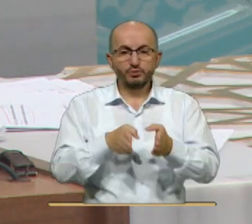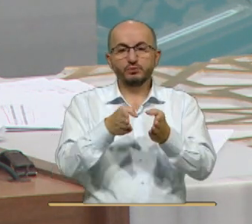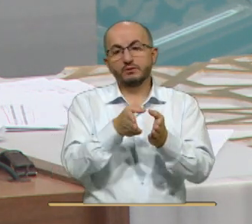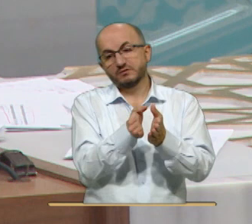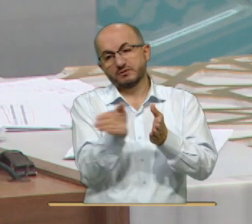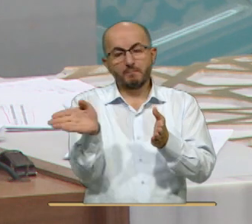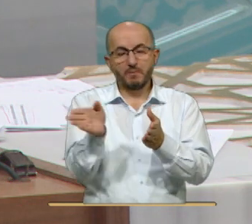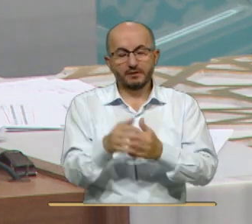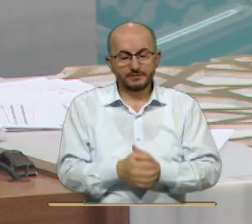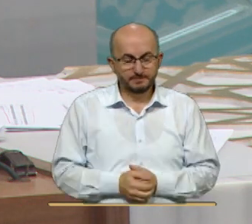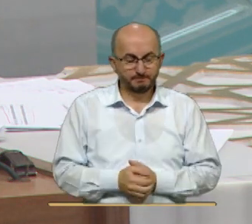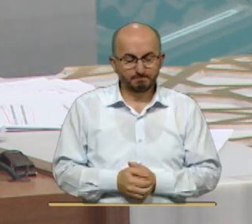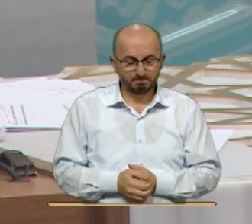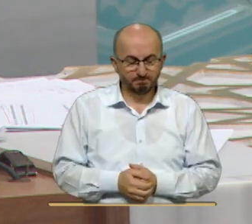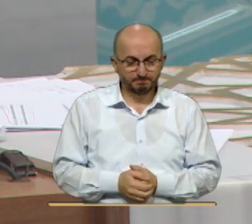sapmaları,